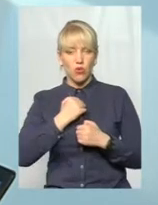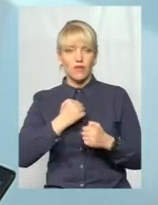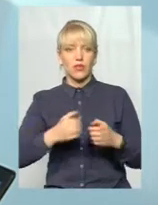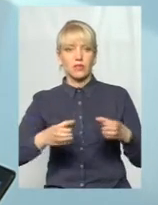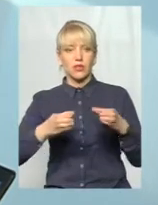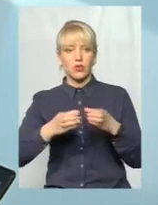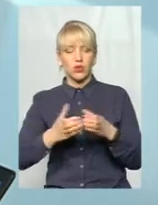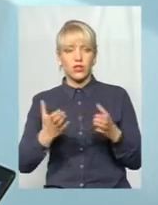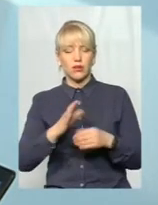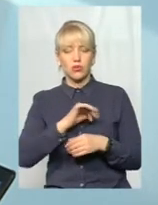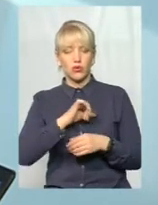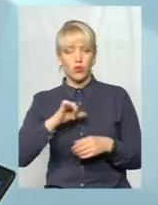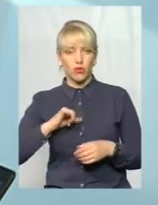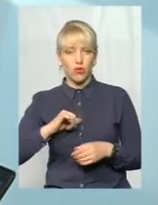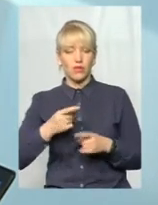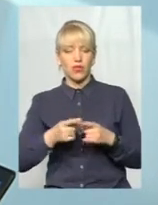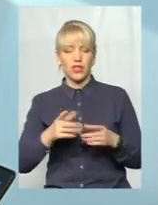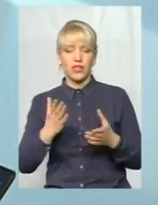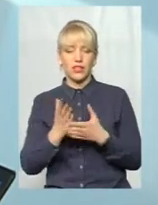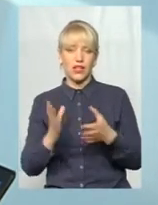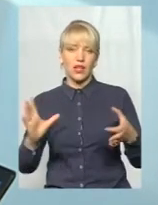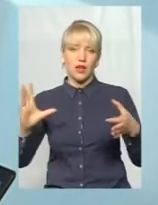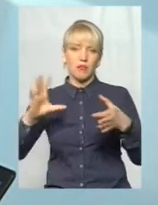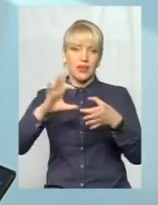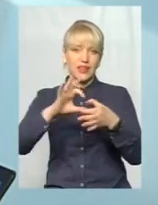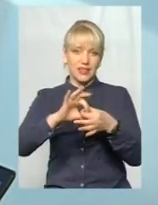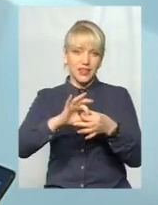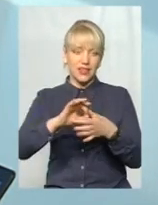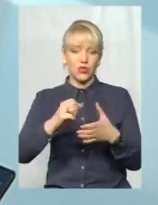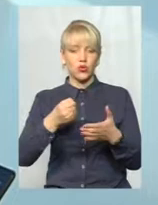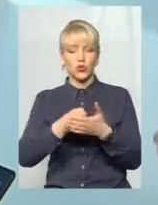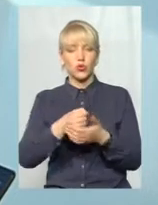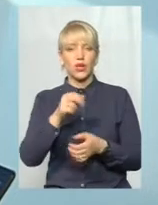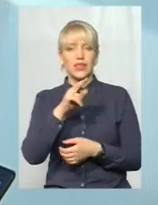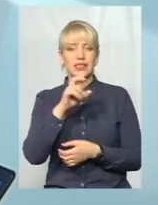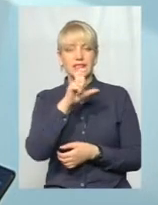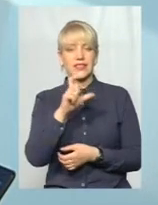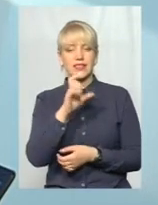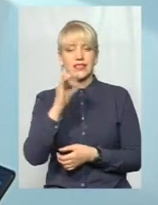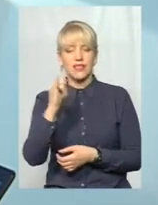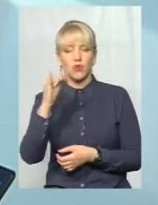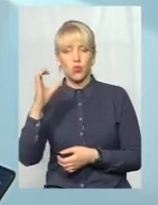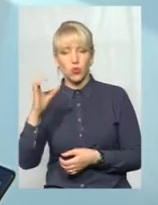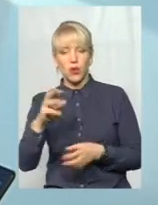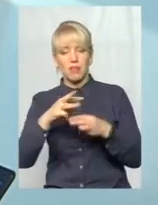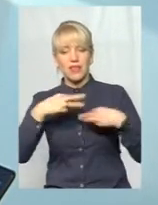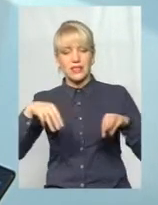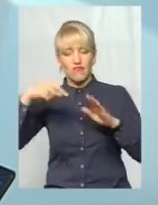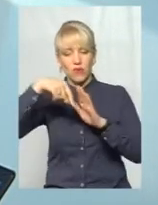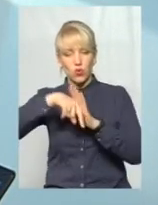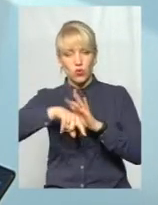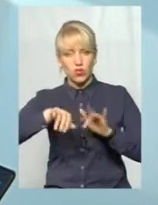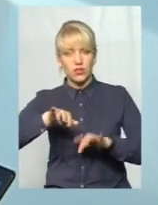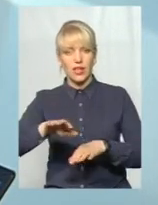добровольчими, вони або приєднані до ЗСУ, до Міністерства внутрішніх справ, деякі до Служби